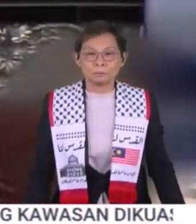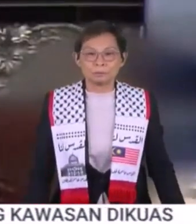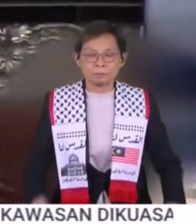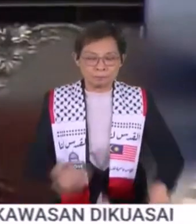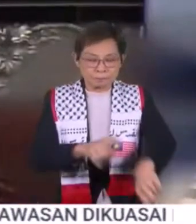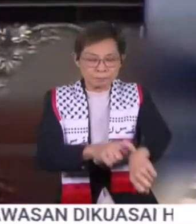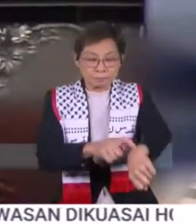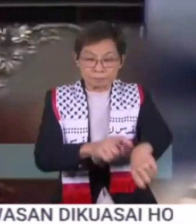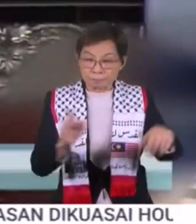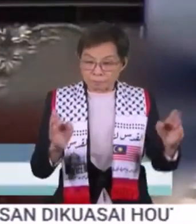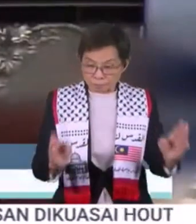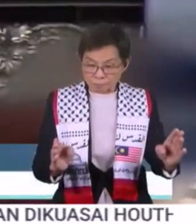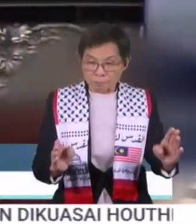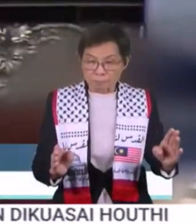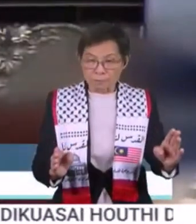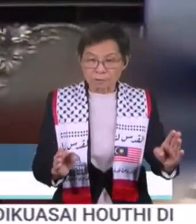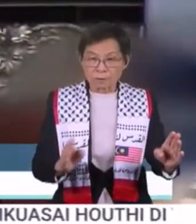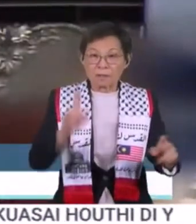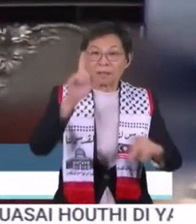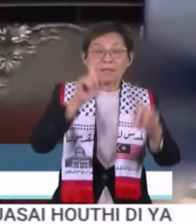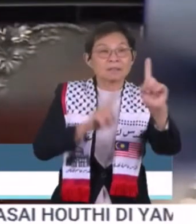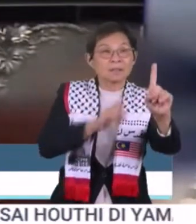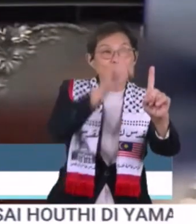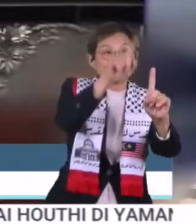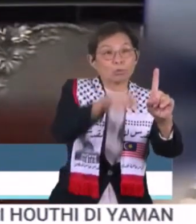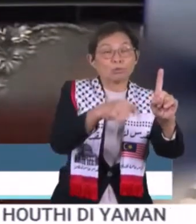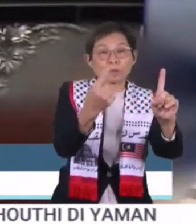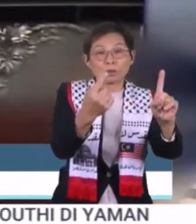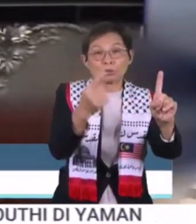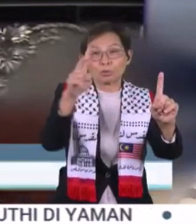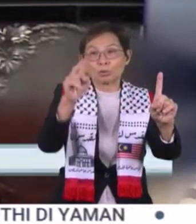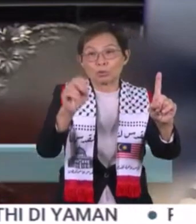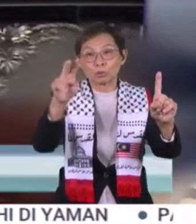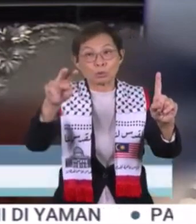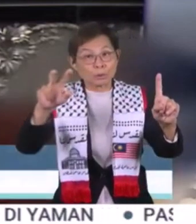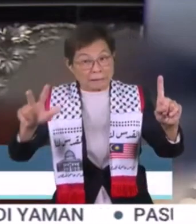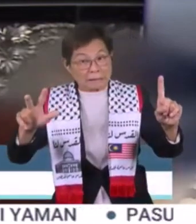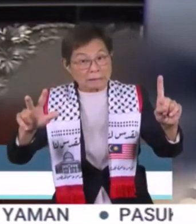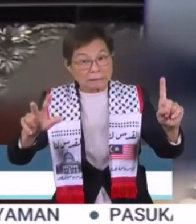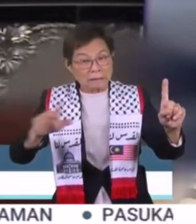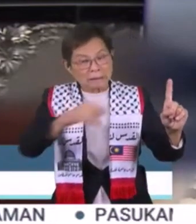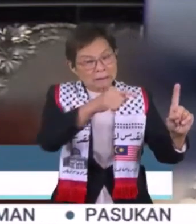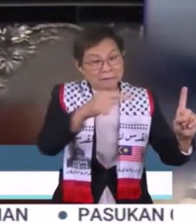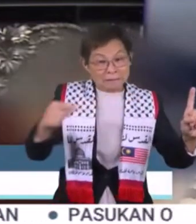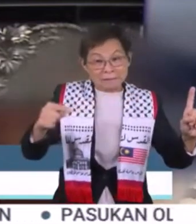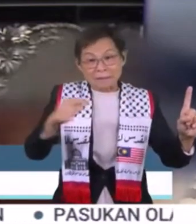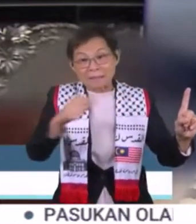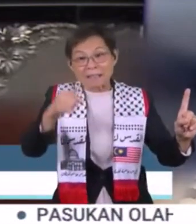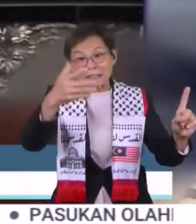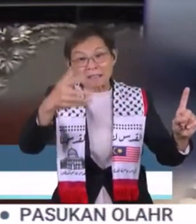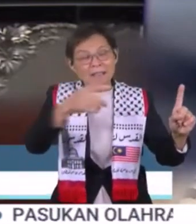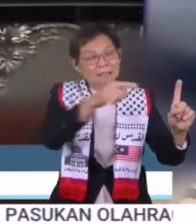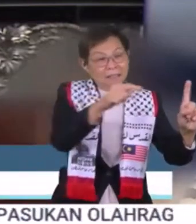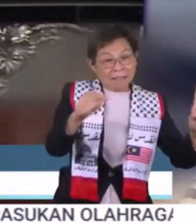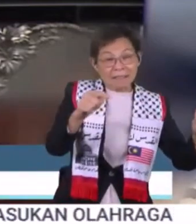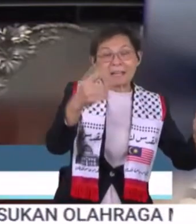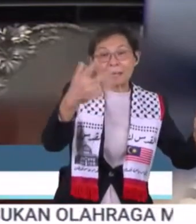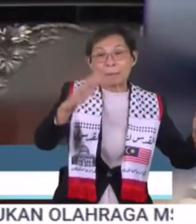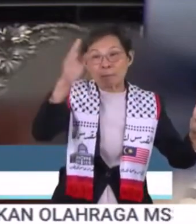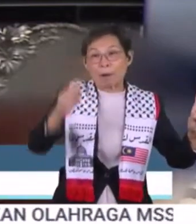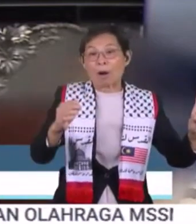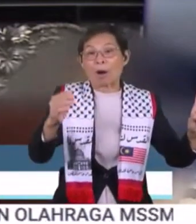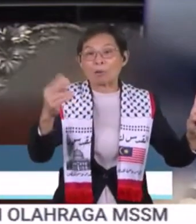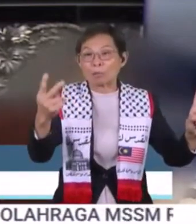Dalam tempoh 1 hari bulan Januari 2023 hinggalah 15 hari bulan